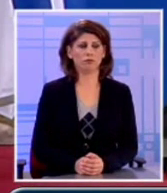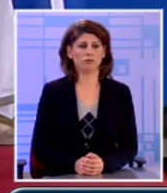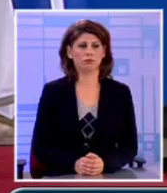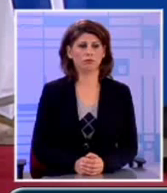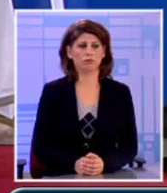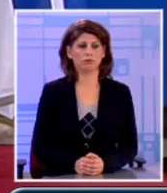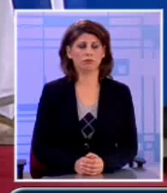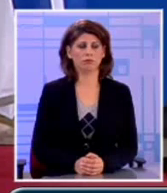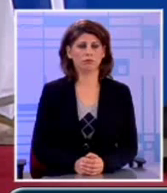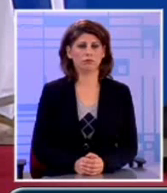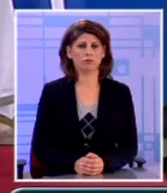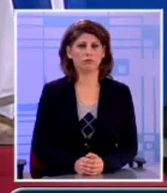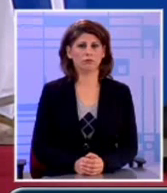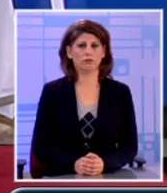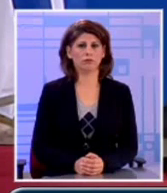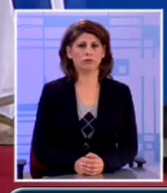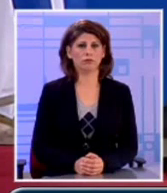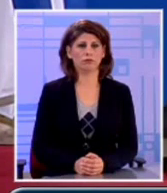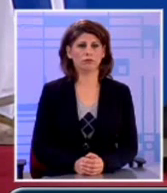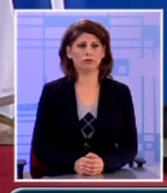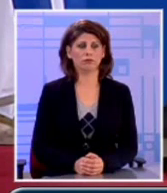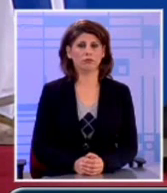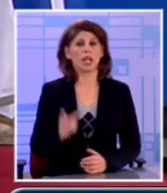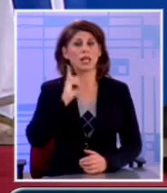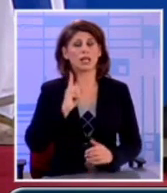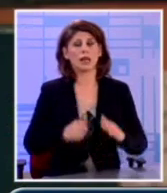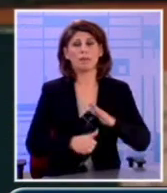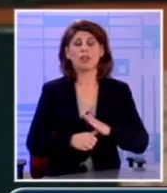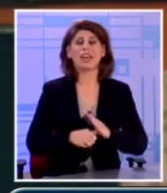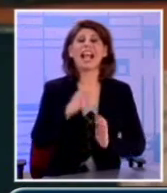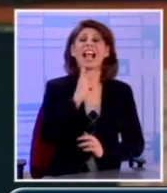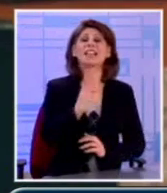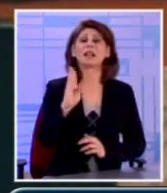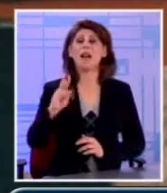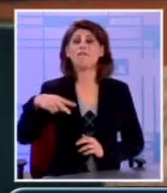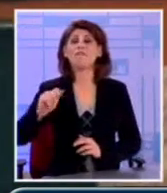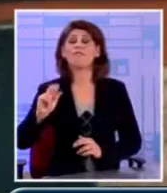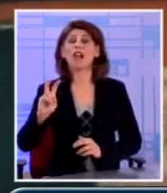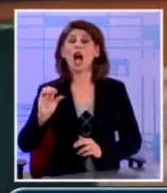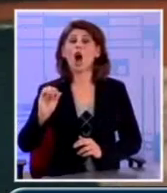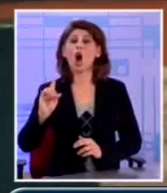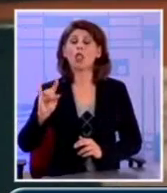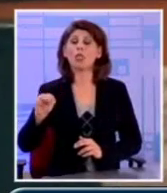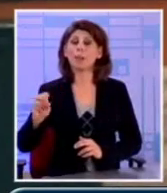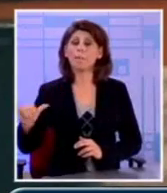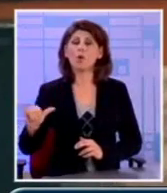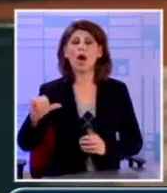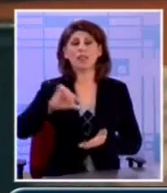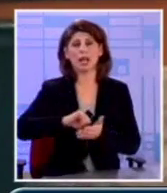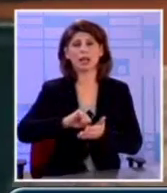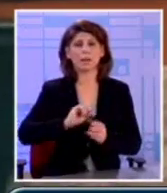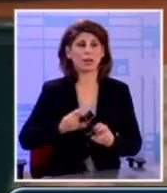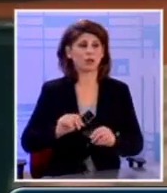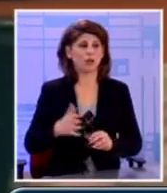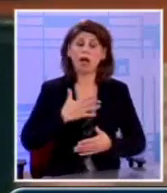Παρακαλώ. Κυρία Πρόεδρε, είμαι η Κατρίνα Βλαχοδήμου από το Αθηναϊκό Πρακτορείο. Καταρχήν θέλω να σας ευχαριστήσω προσωπικά, γιατί στα τόσα χρόνια